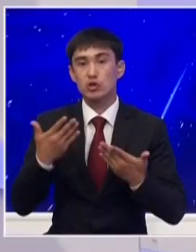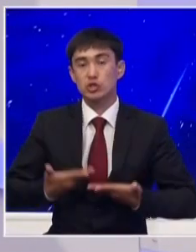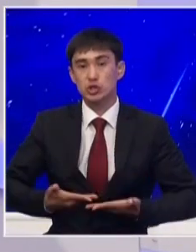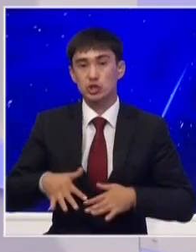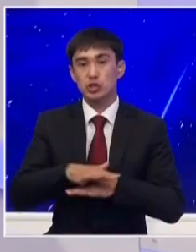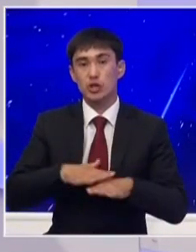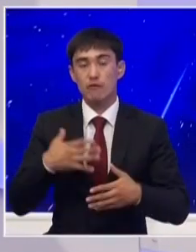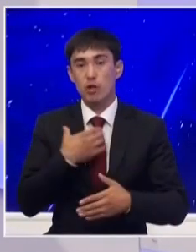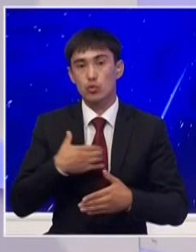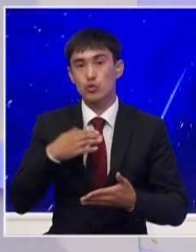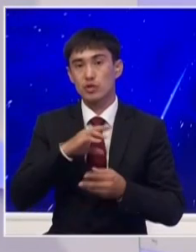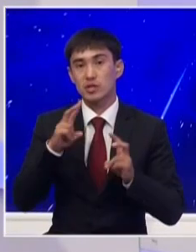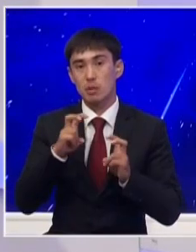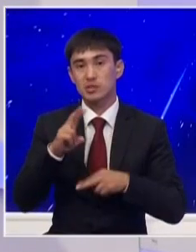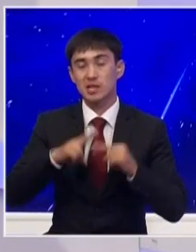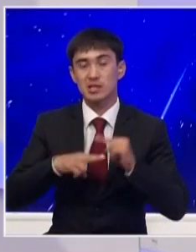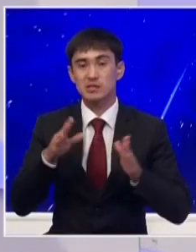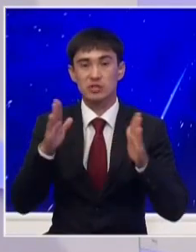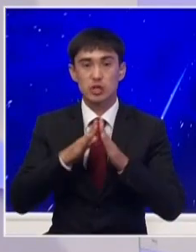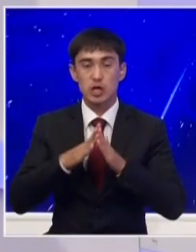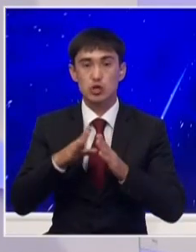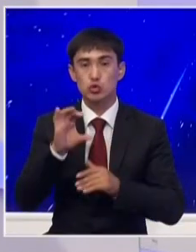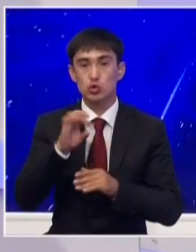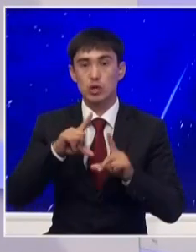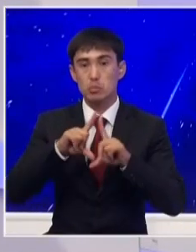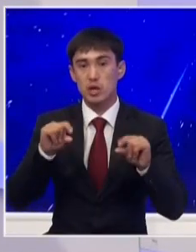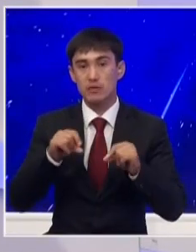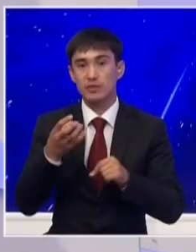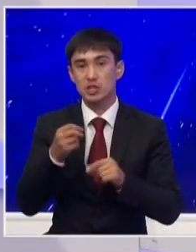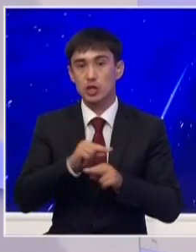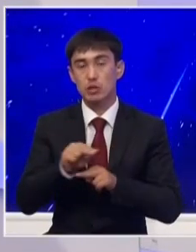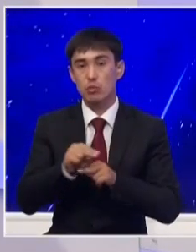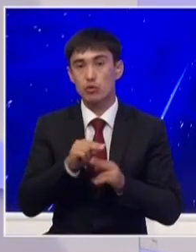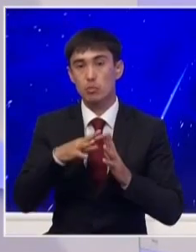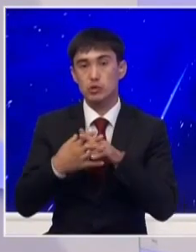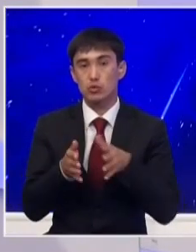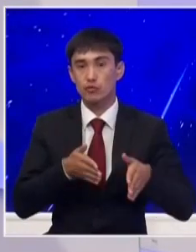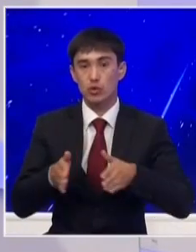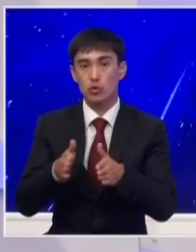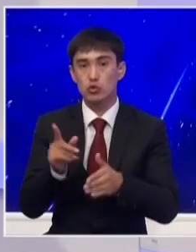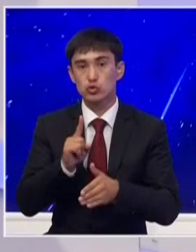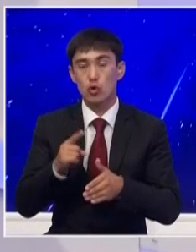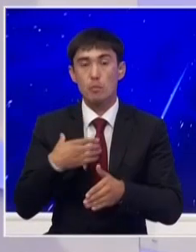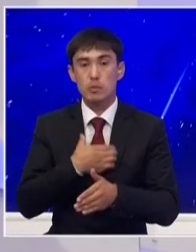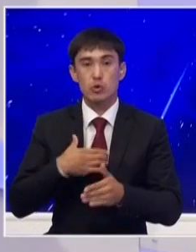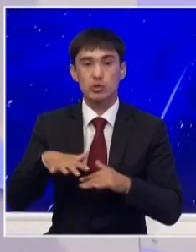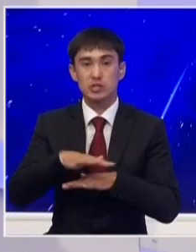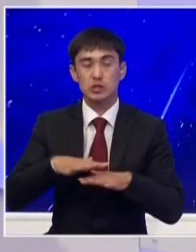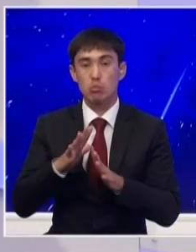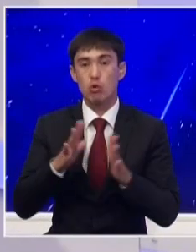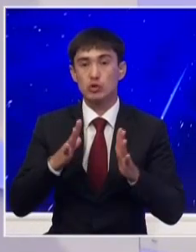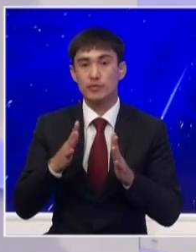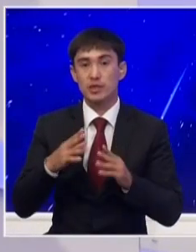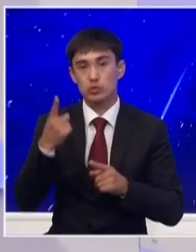жителей волнуют темы строительства жилья и социальных объектов, а также ремонта поселковых дорог, что без беспокоит сельчан больше